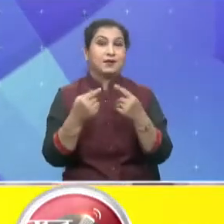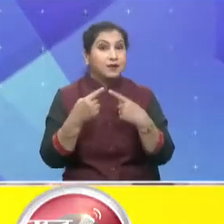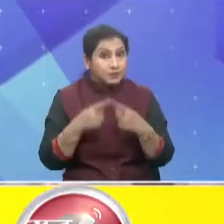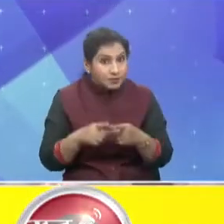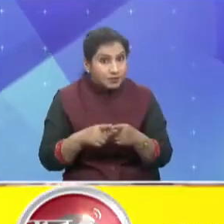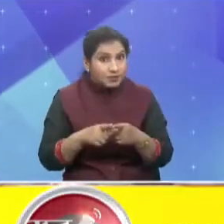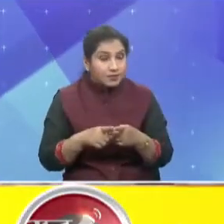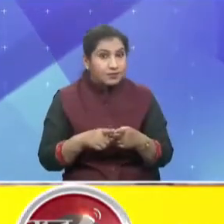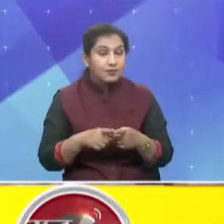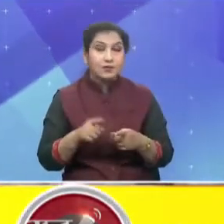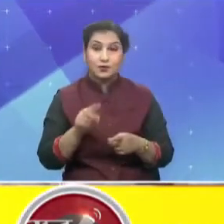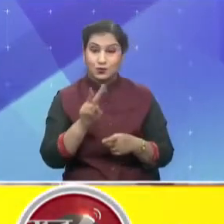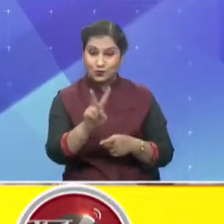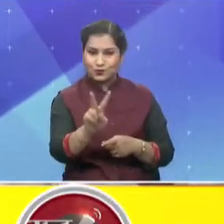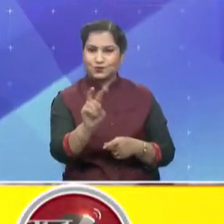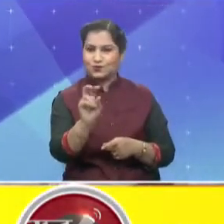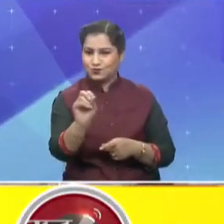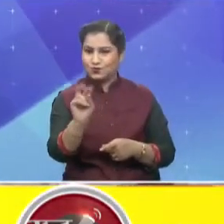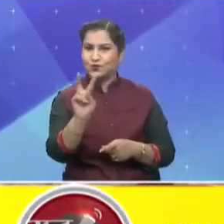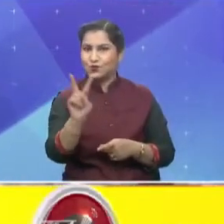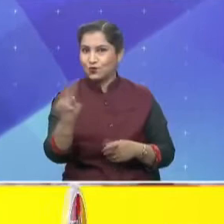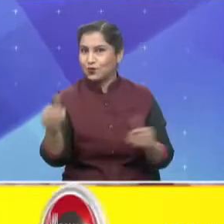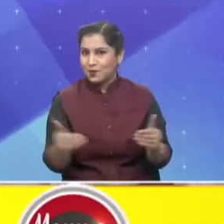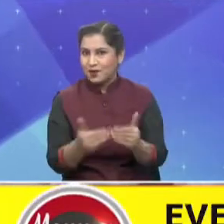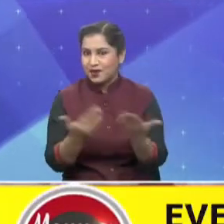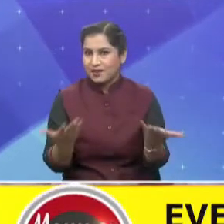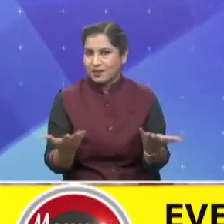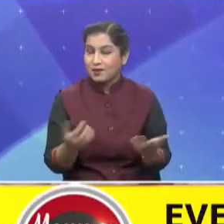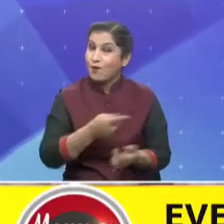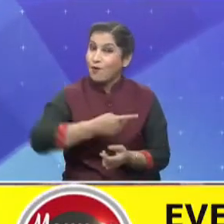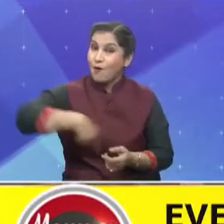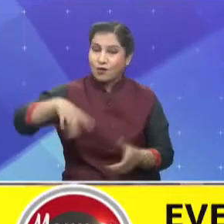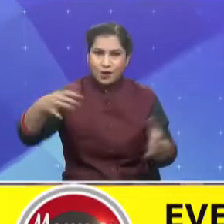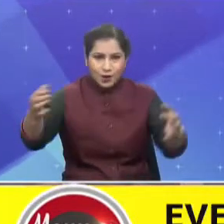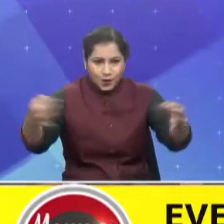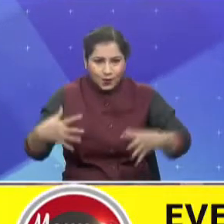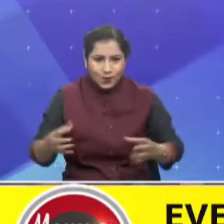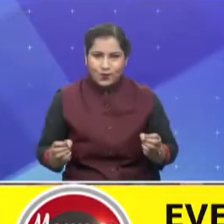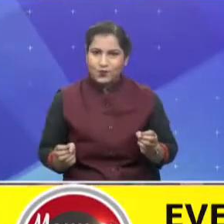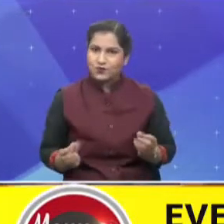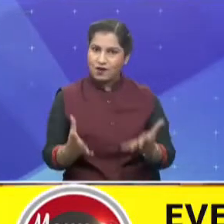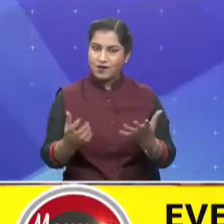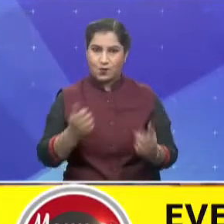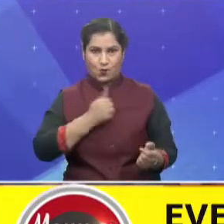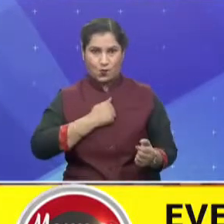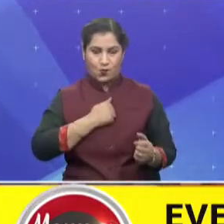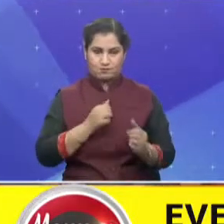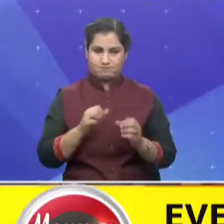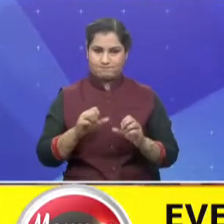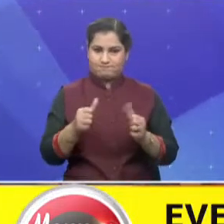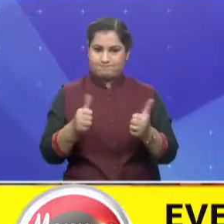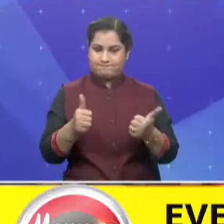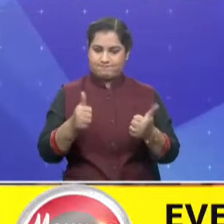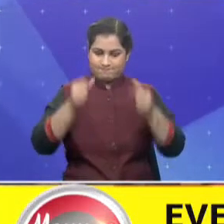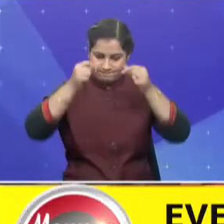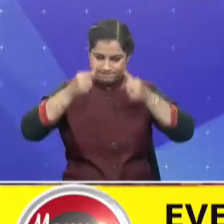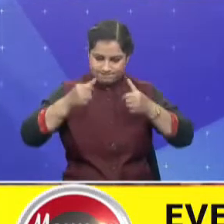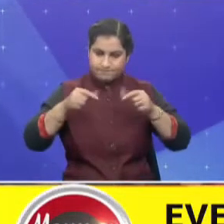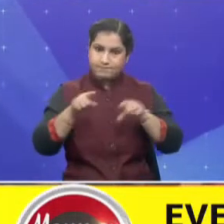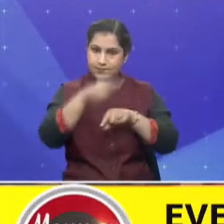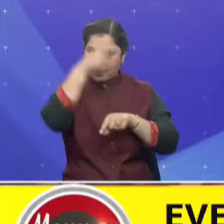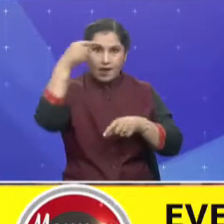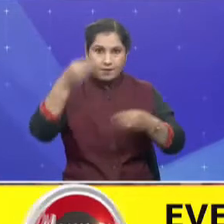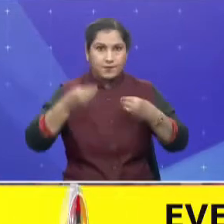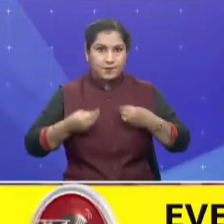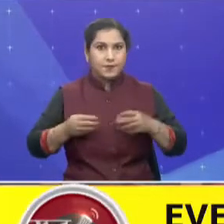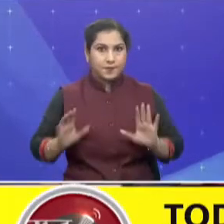लेकिन 2022 में हर नई शुरुआत अपने सामर्थ्य को पहचानने का भी एक अवसर